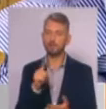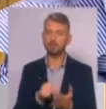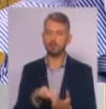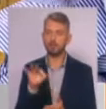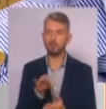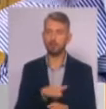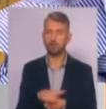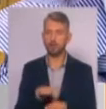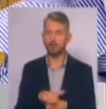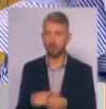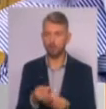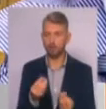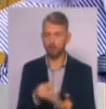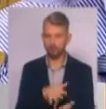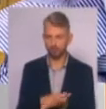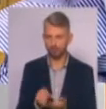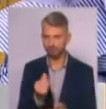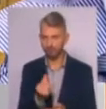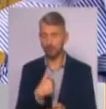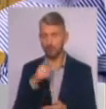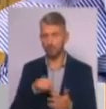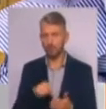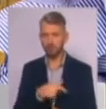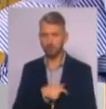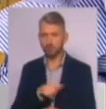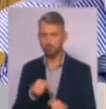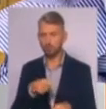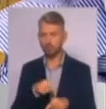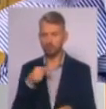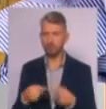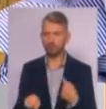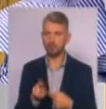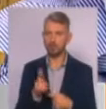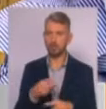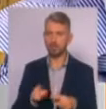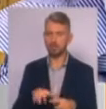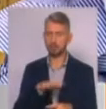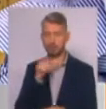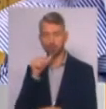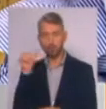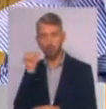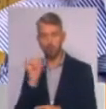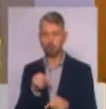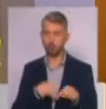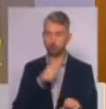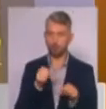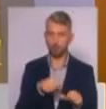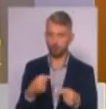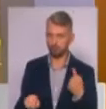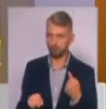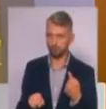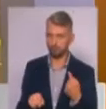приводу реалізації коштів. Переконана, що ви, як депутат, можете відчути різницю між тим, яким чином це відбувалося минулого року і в цьому році.